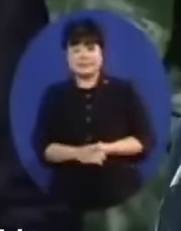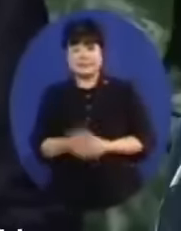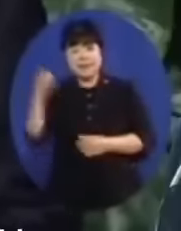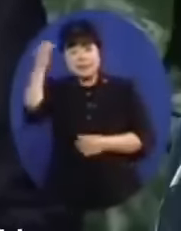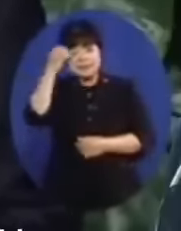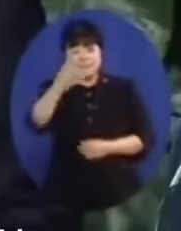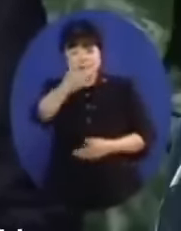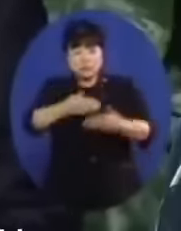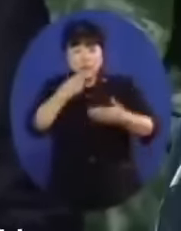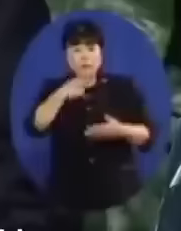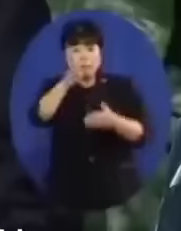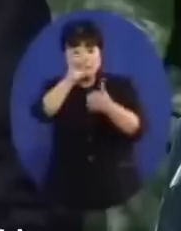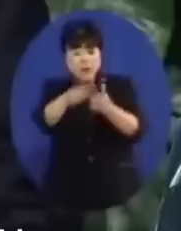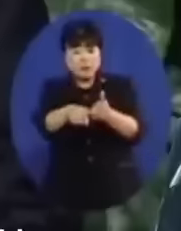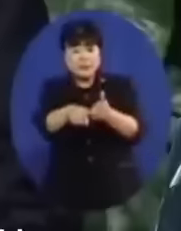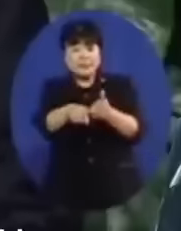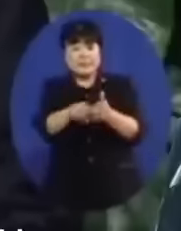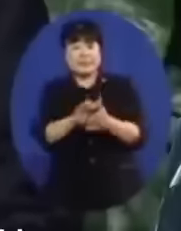성령이 교통하지 않으시면